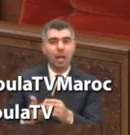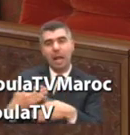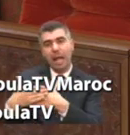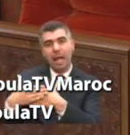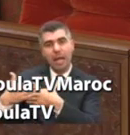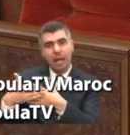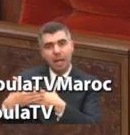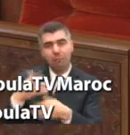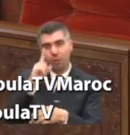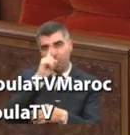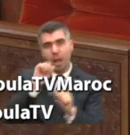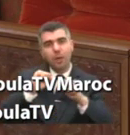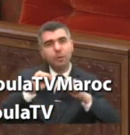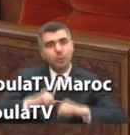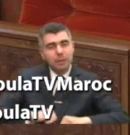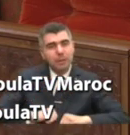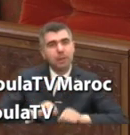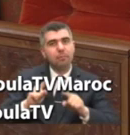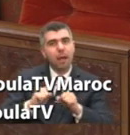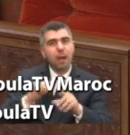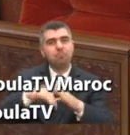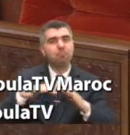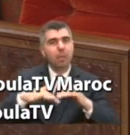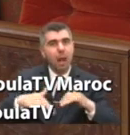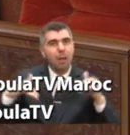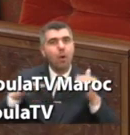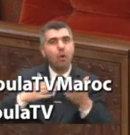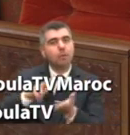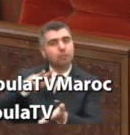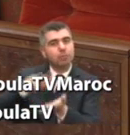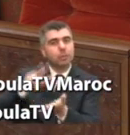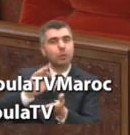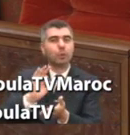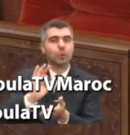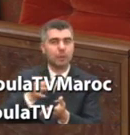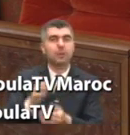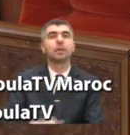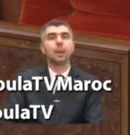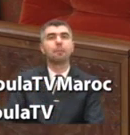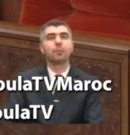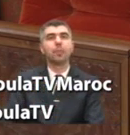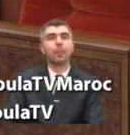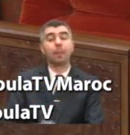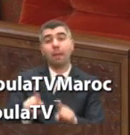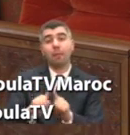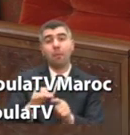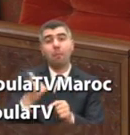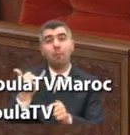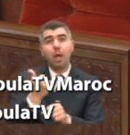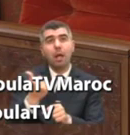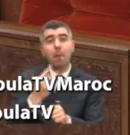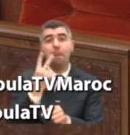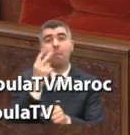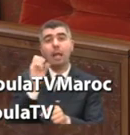الله نصادقوا عليه ويجي لهذا المجلس المقر من أجل المصادقة النهائية. المهم فيه هو أنه يتعلق أمر 200,000